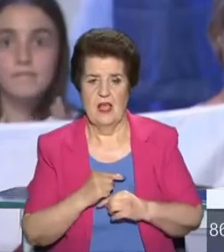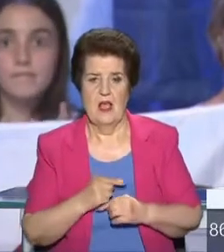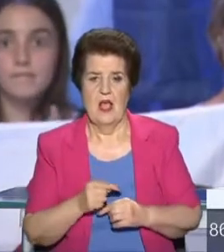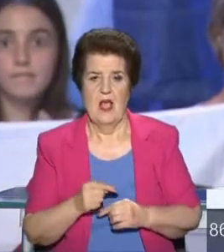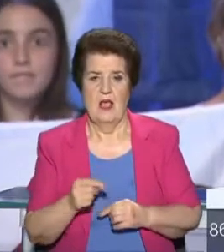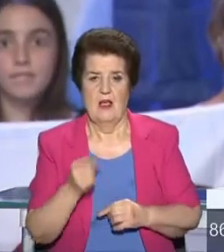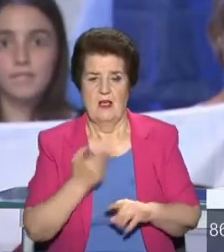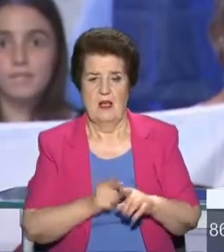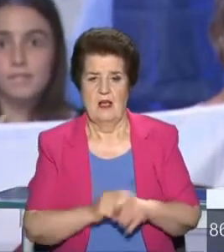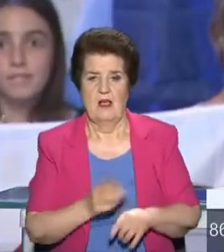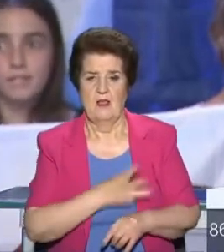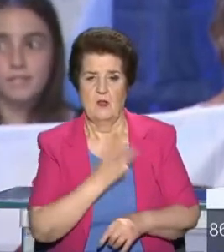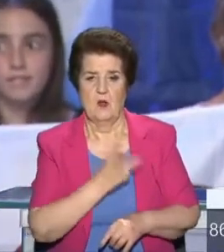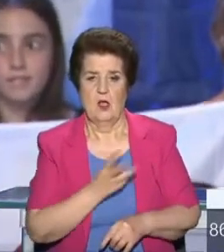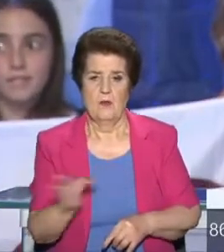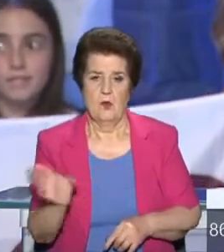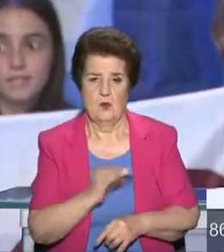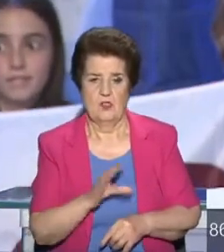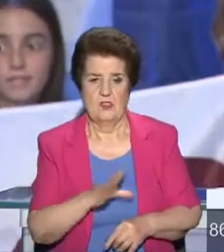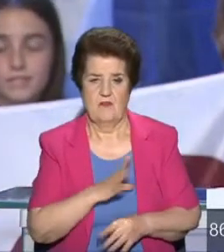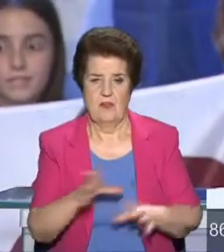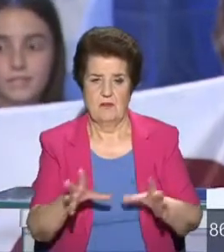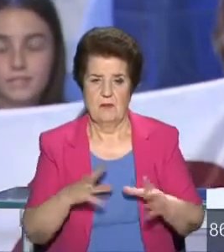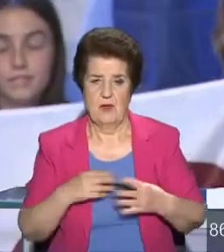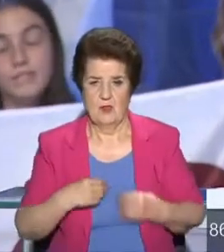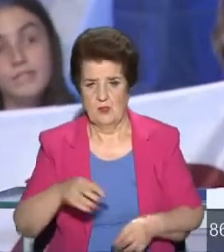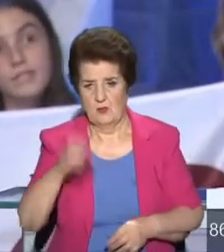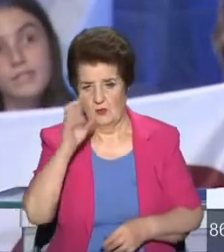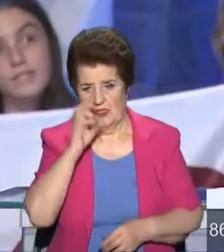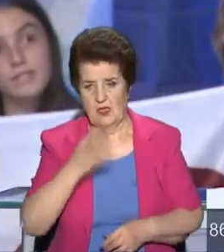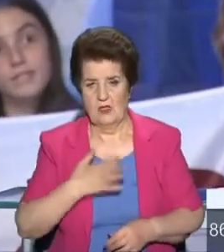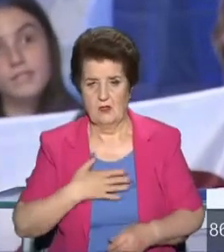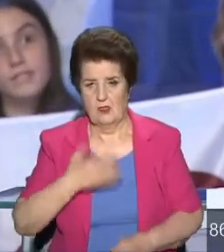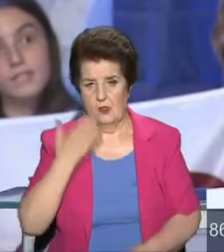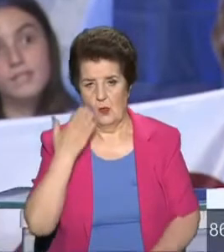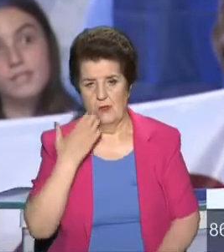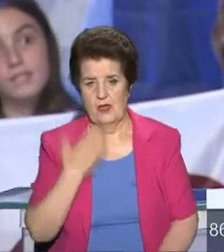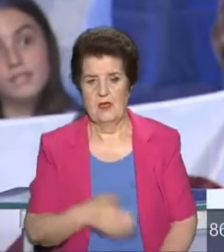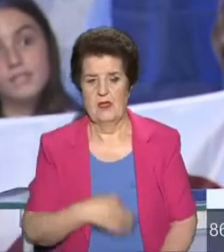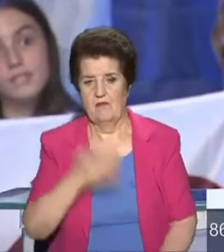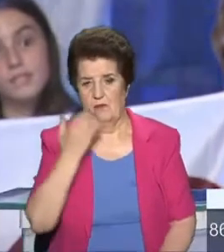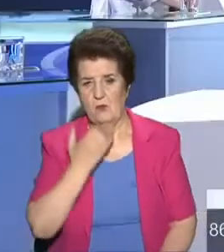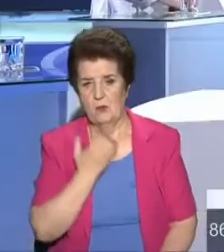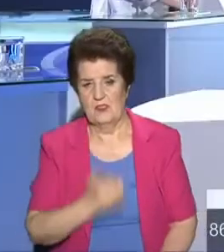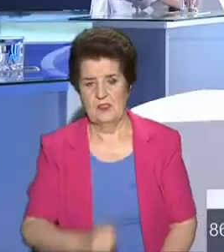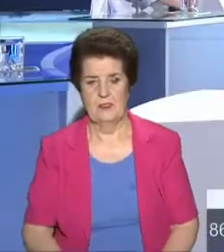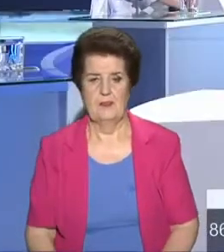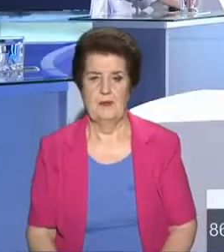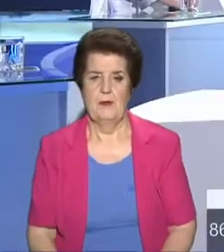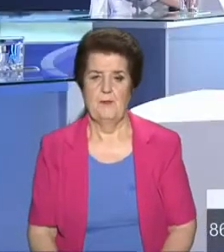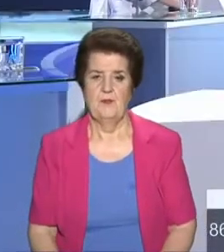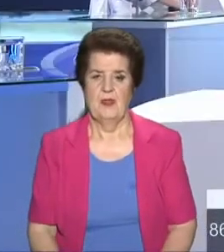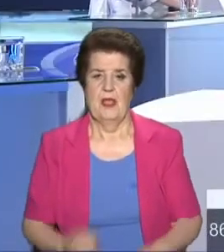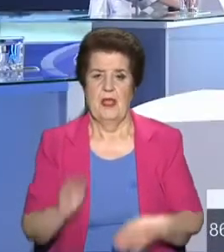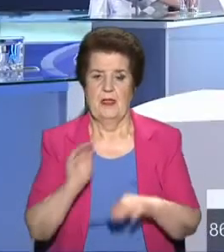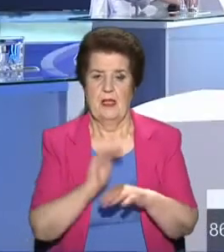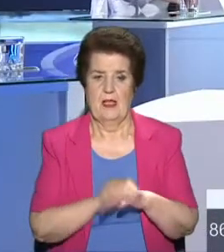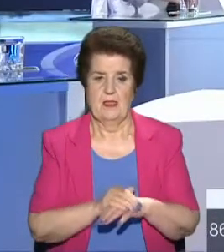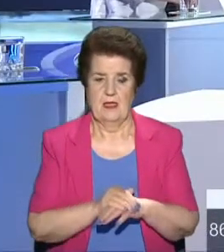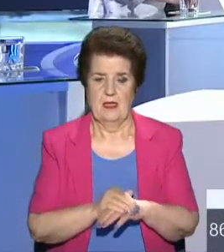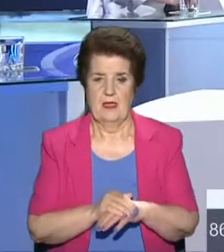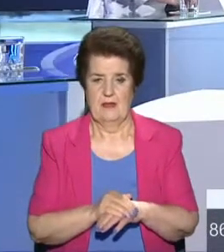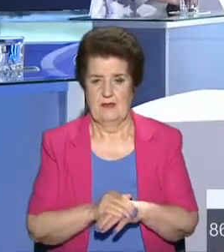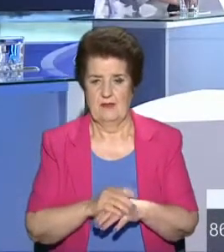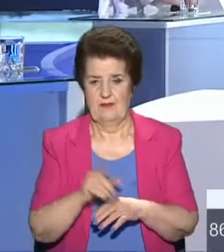politică pe care ne dorim cu toții să fim împreună cu țara noastră România vă mulțumesc tare mult de datele sondajului